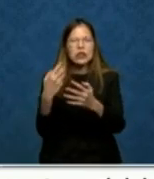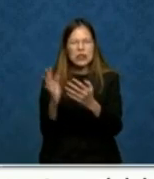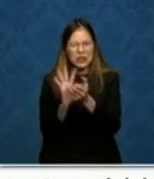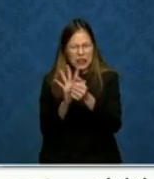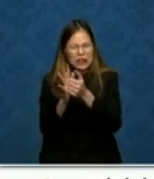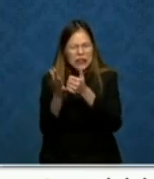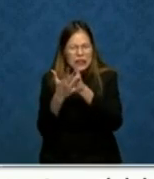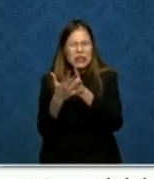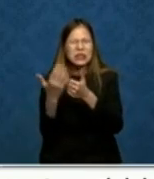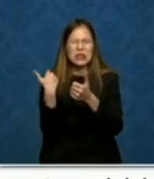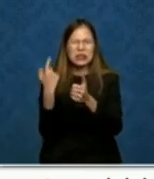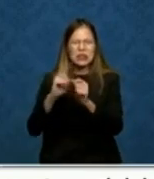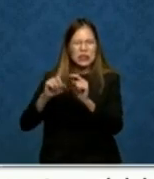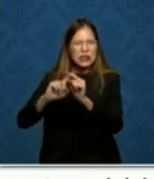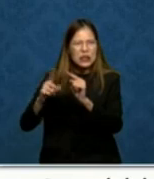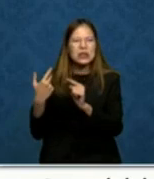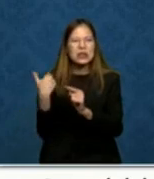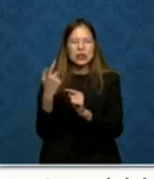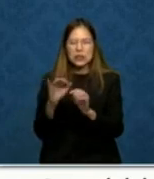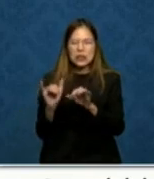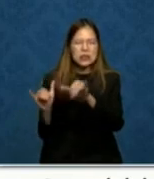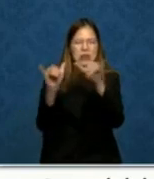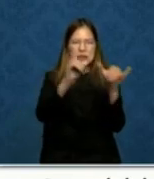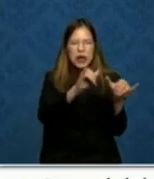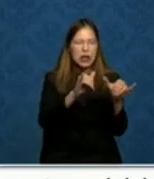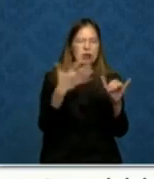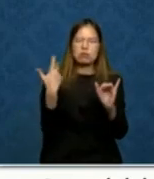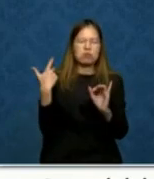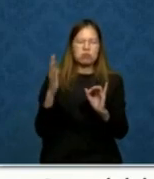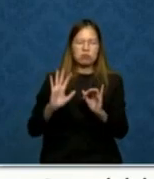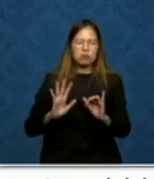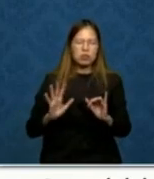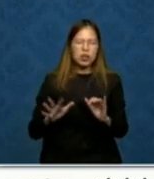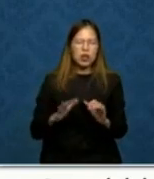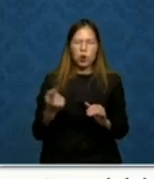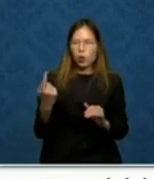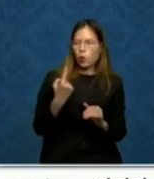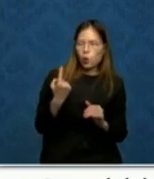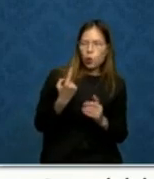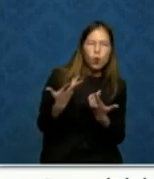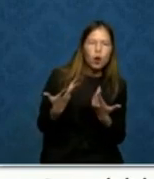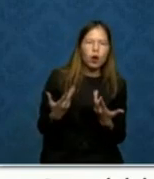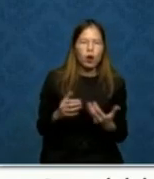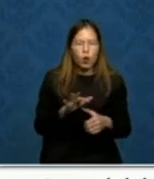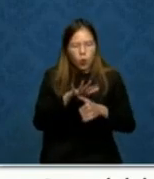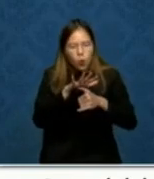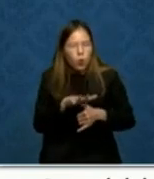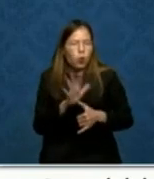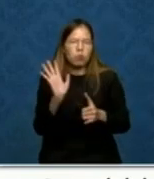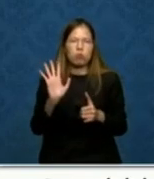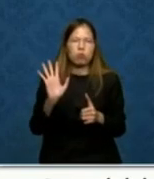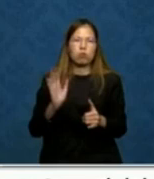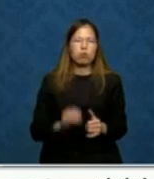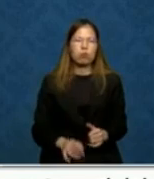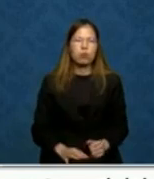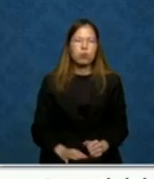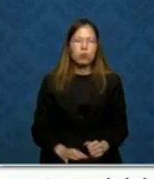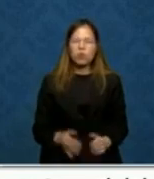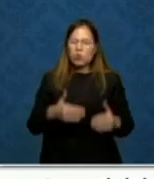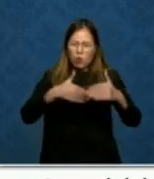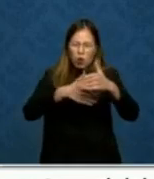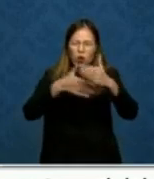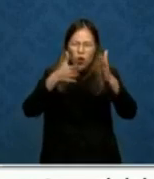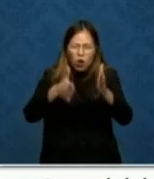ไรการย้ายแดนเพื่อป้องกันไม่ให้เขาถูกข่มขู่ของผู้ต้องขังได้ผมถามนะว่าวันนี้เขาจะหนีไปไหนได้ในเมื่ออยู่ในแค่กรอบสี่เหลี่